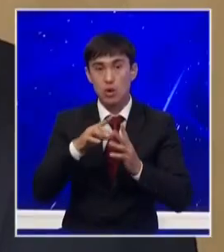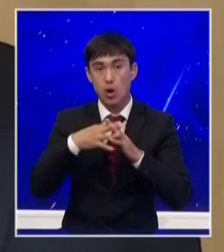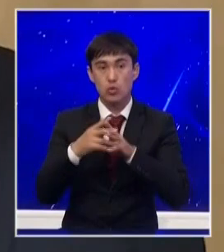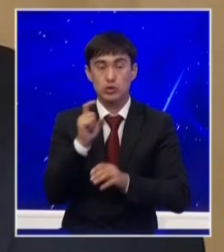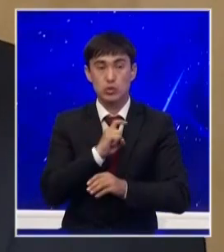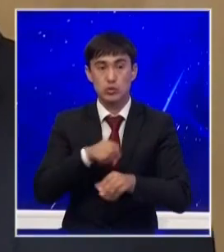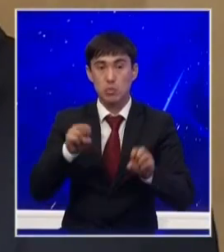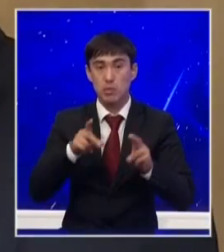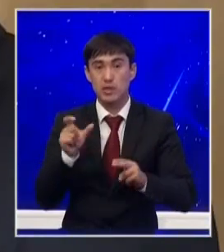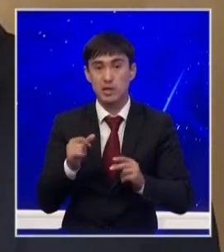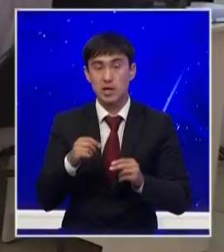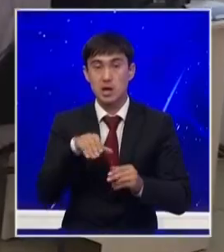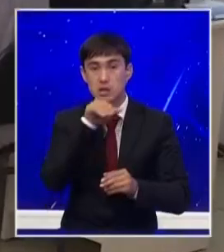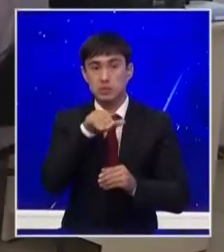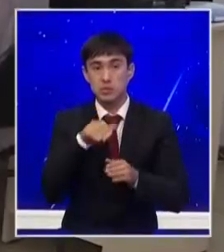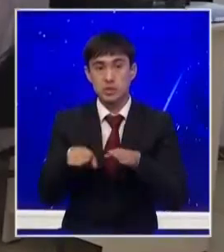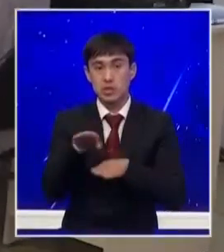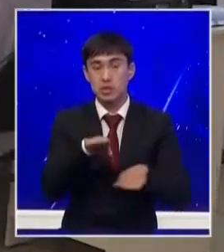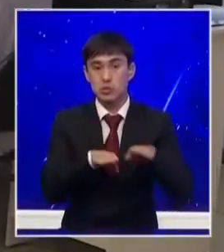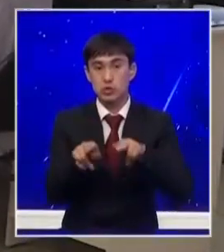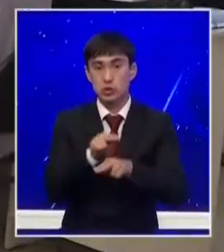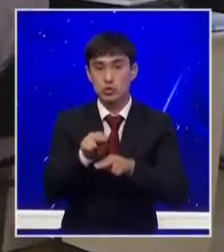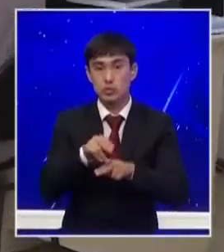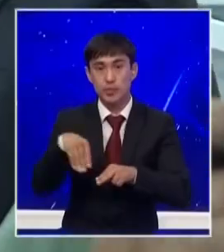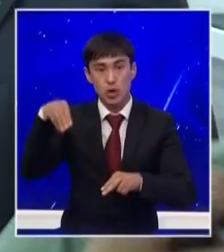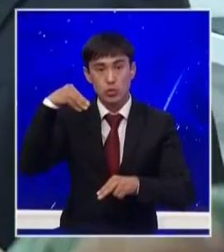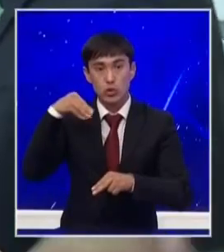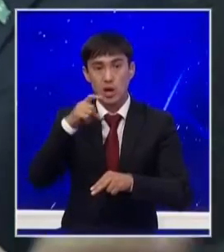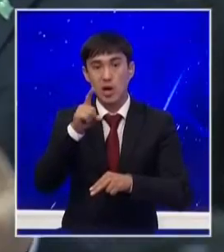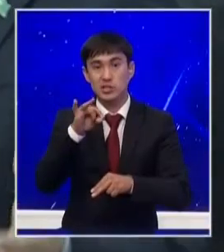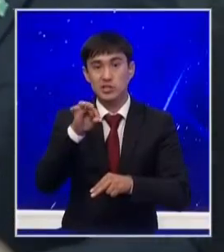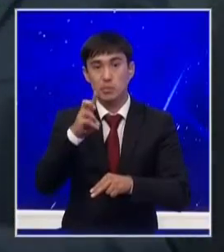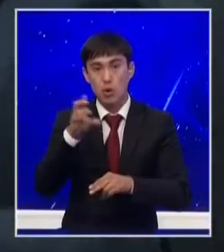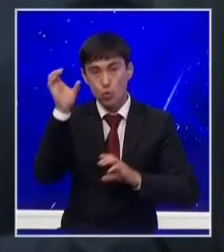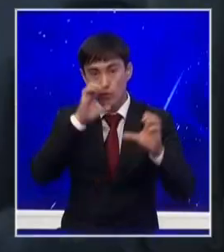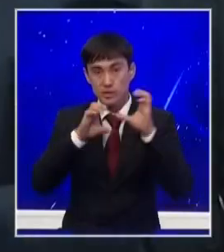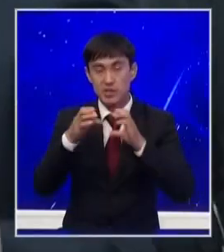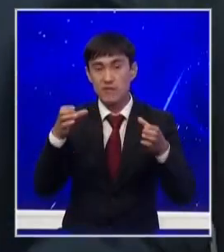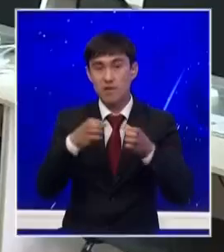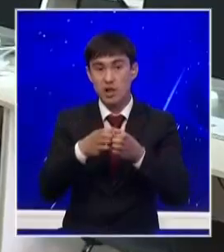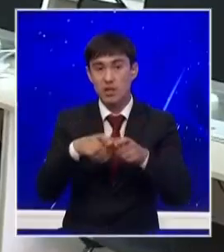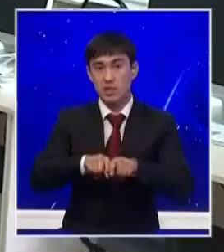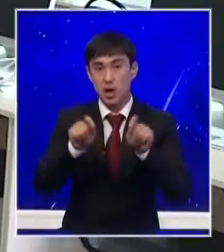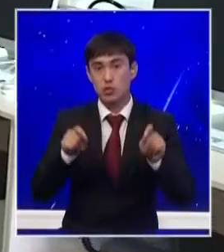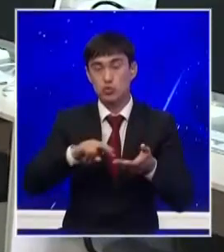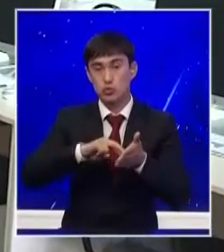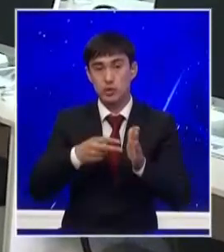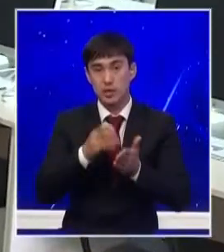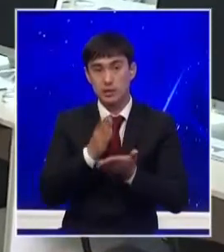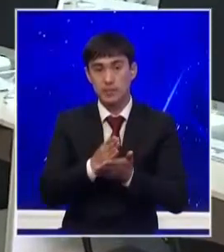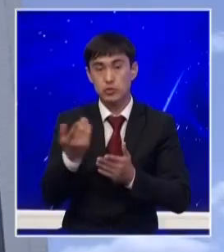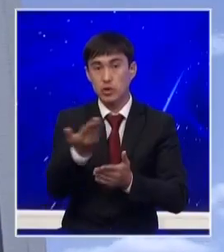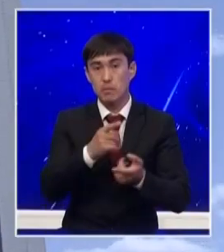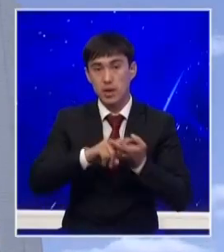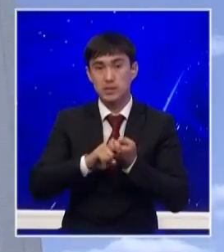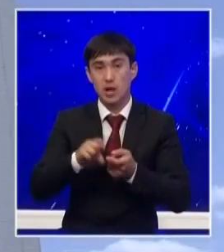шаруашылық мамандарының кәсіби деңгейін шыңдау үшін Түркиядағы Хаджаттепе университетінің филиалын ашу жоспарланған. Осыған